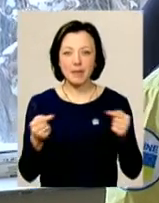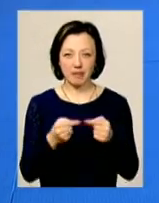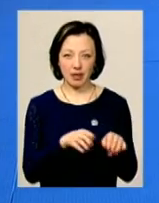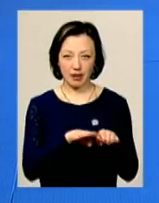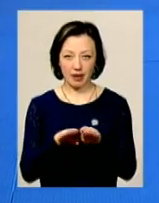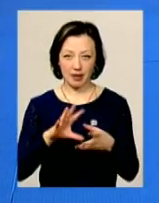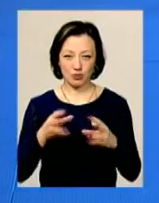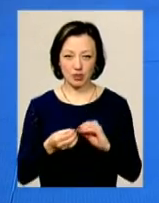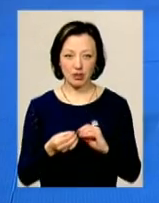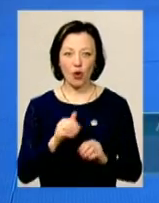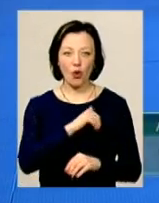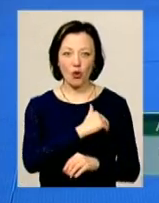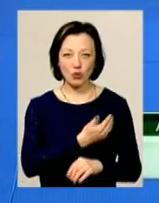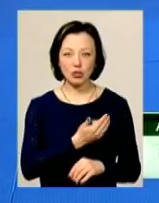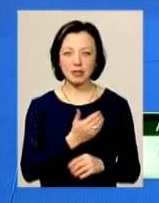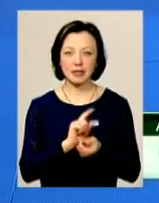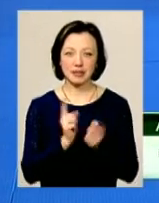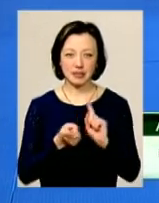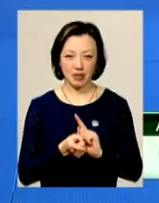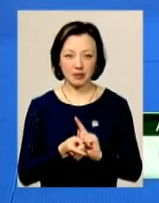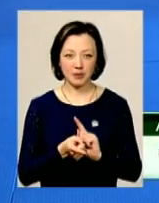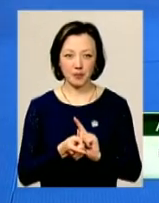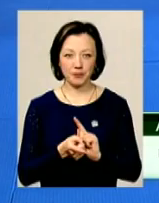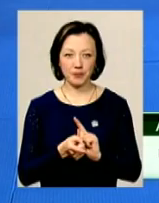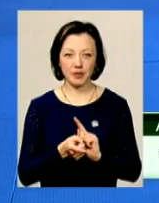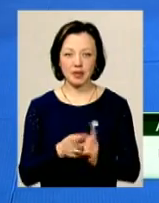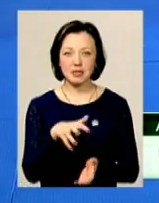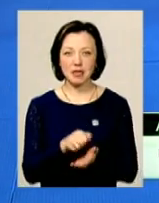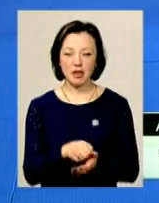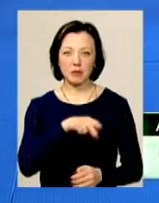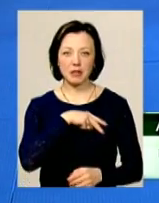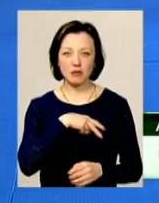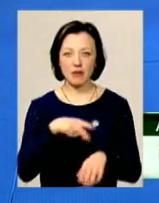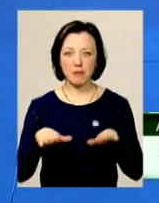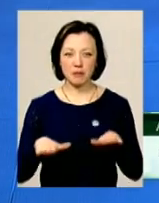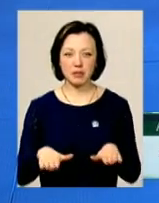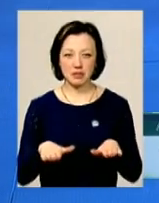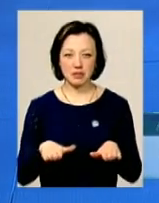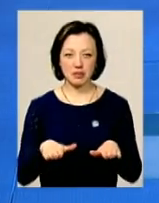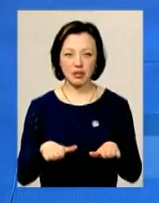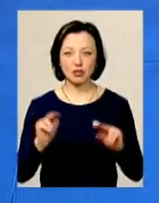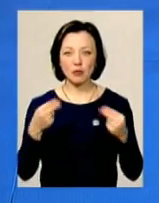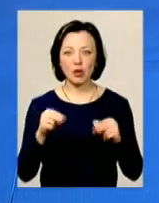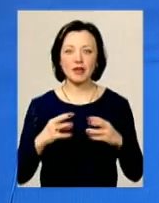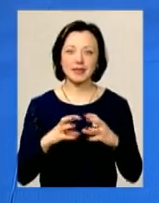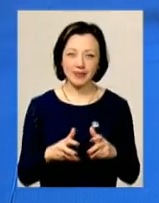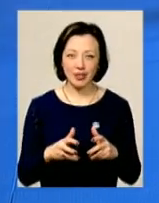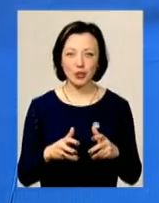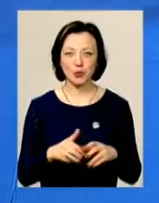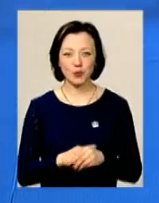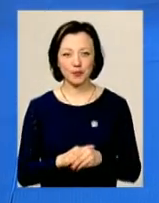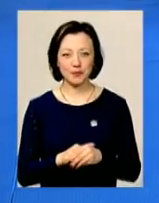результатів. Як мінімум хочеться зайняти якесь призове місце на чемпінаті світу,